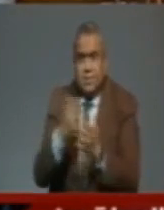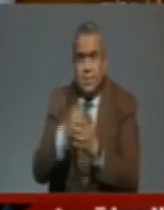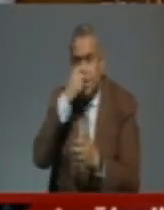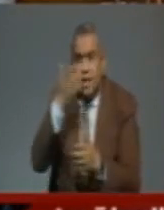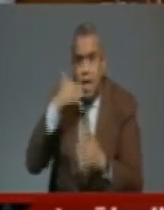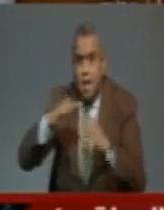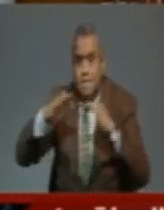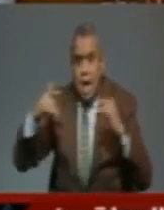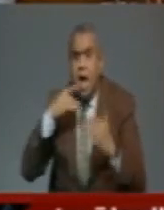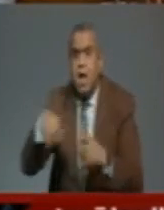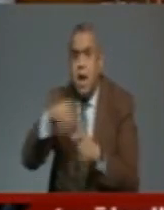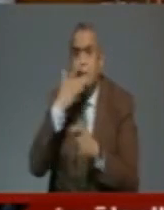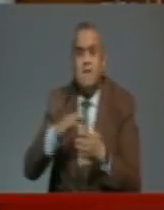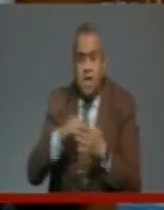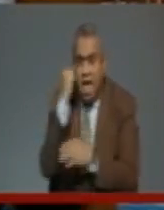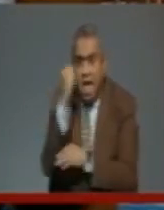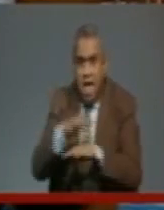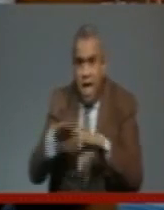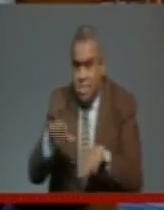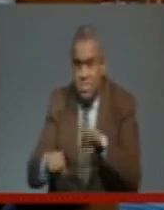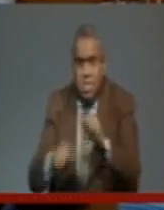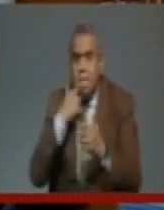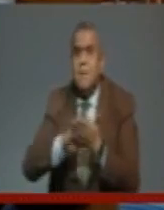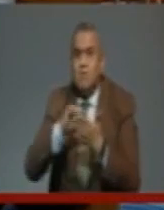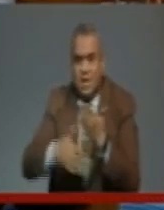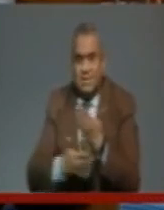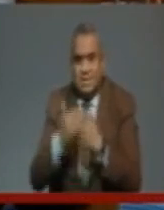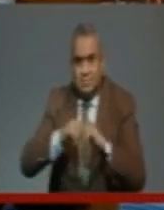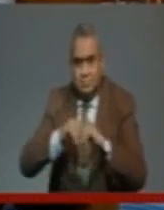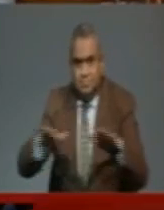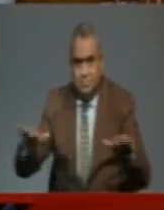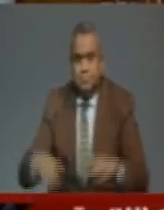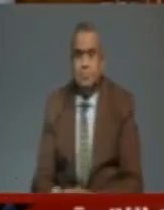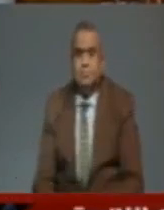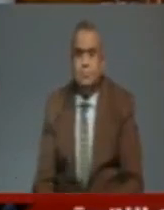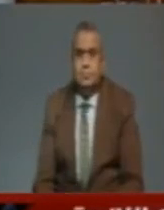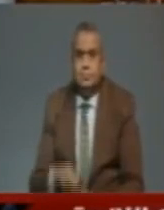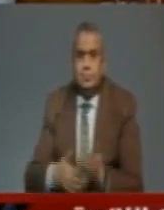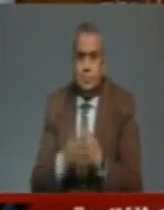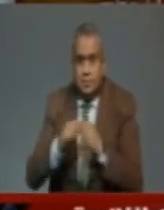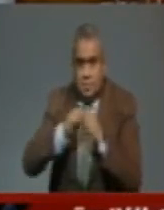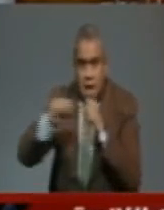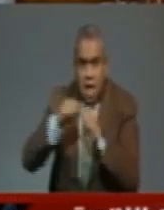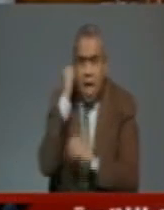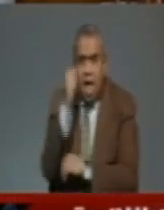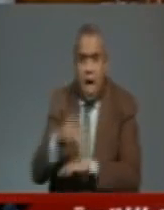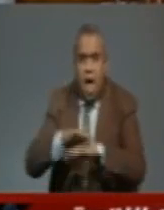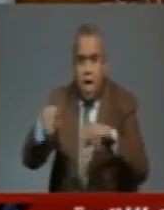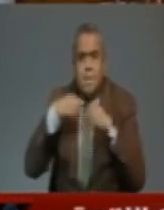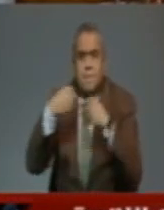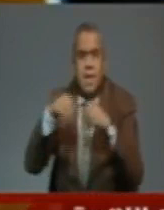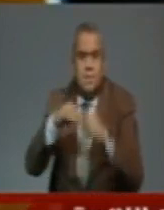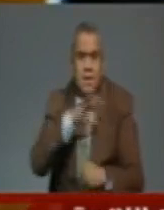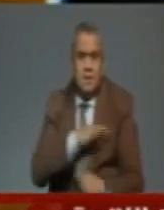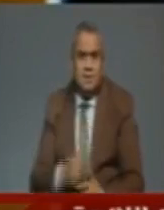خالص، مش كده؟ تمام يا فندم. طب بكام المتر كأرض؟ اه لا